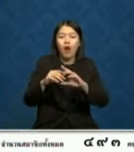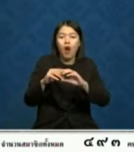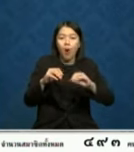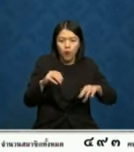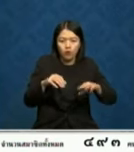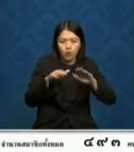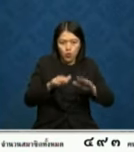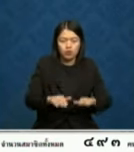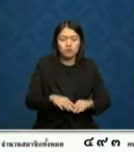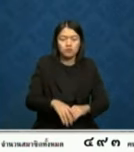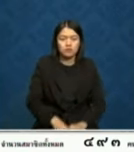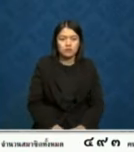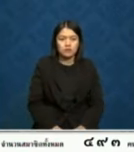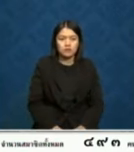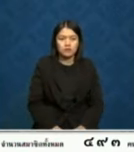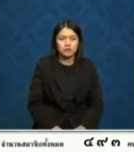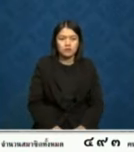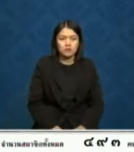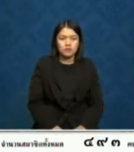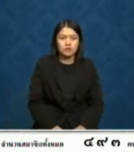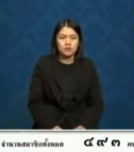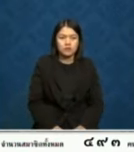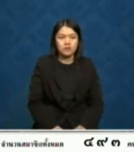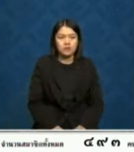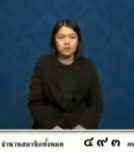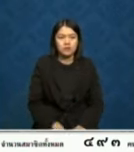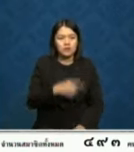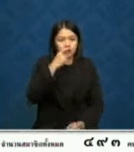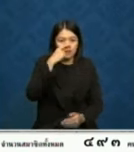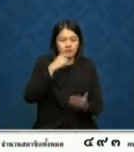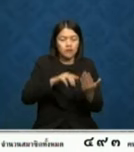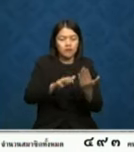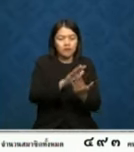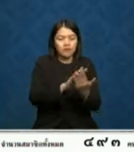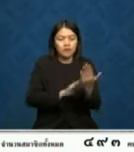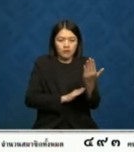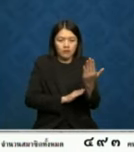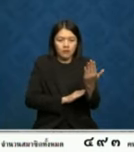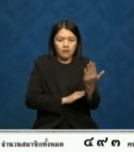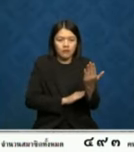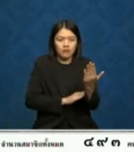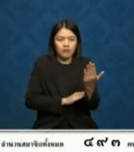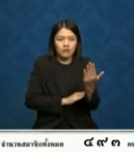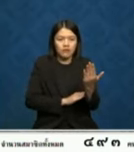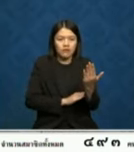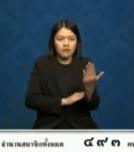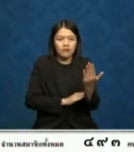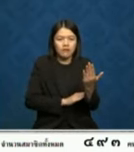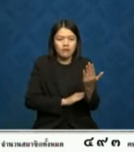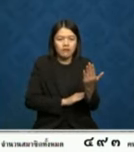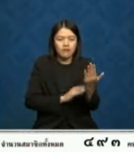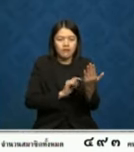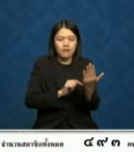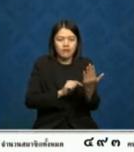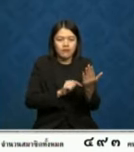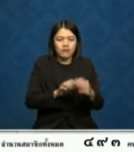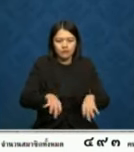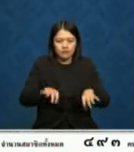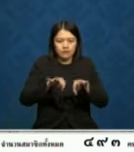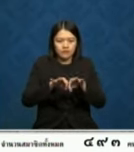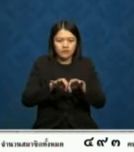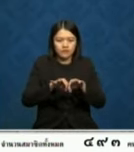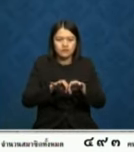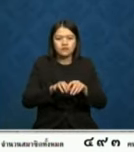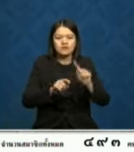ประเด็นสำคัญผมอยากจะเห็นอย่างนี้ครับท่านประธานครับประเทศไทยเนี่ยครับมีเป็นประเทศที่ติด 1